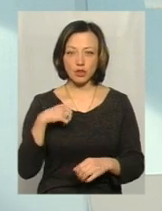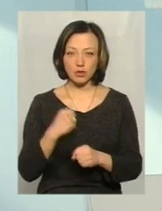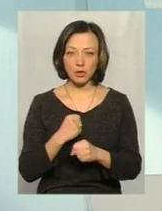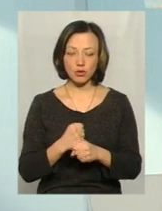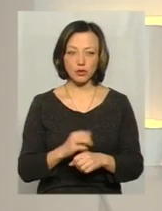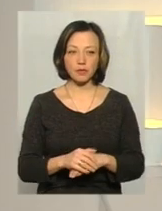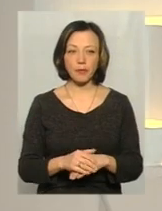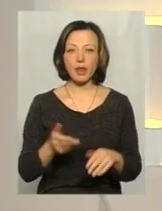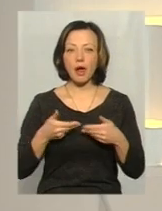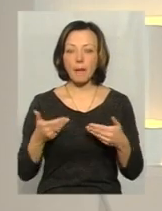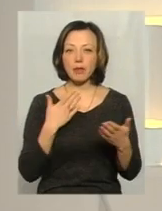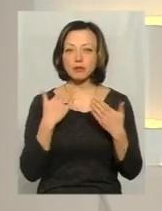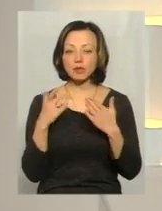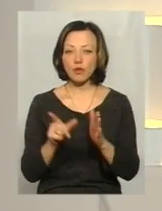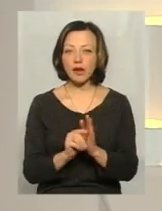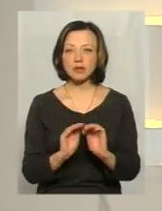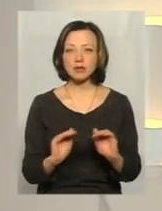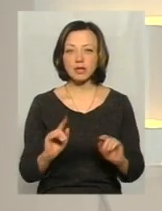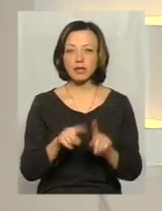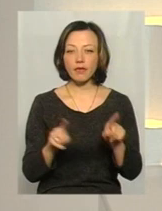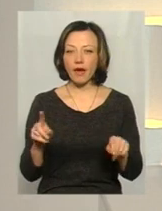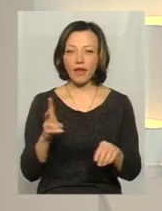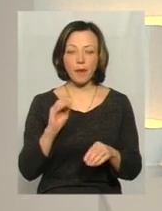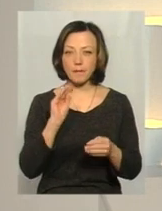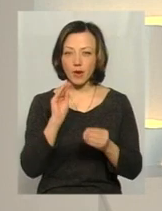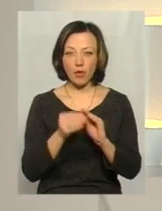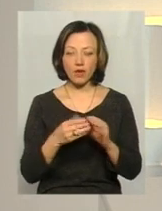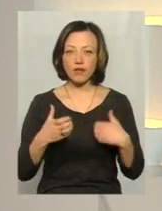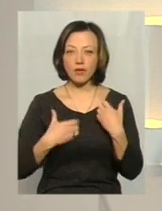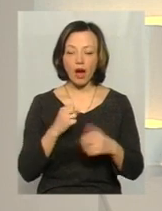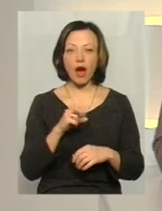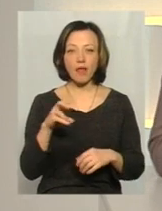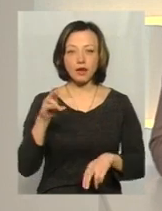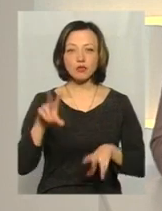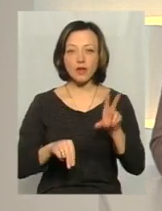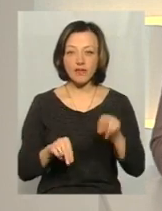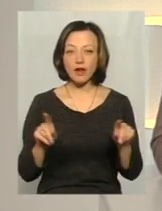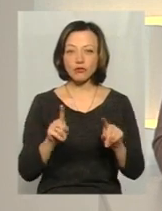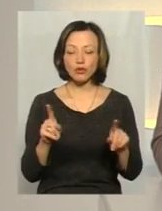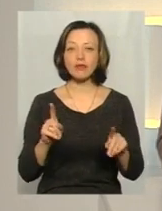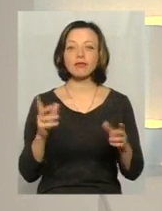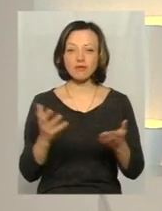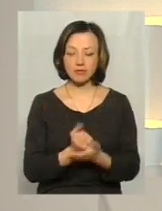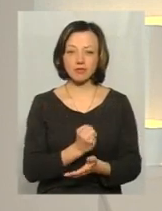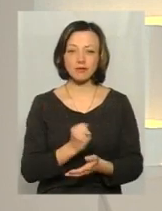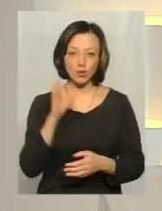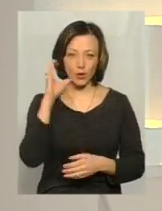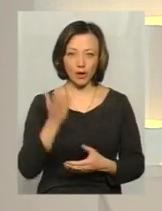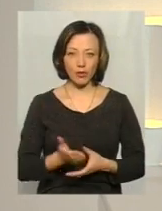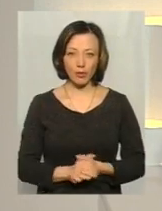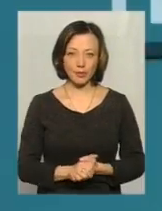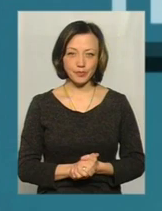От ми теж поспілкувалися з дітьми, деякі не приховують хвилювання, але все ж таки сподіваються, що впораються. Давайте послухаємо.